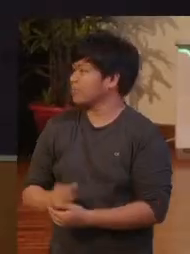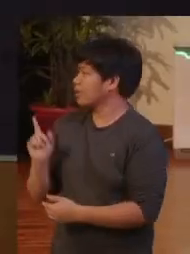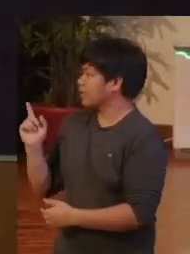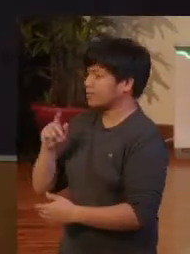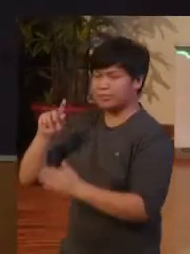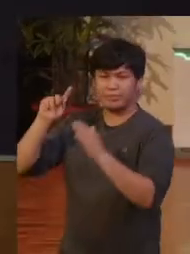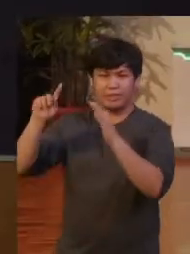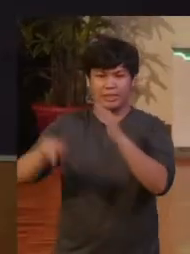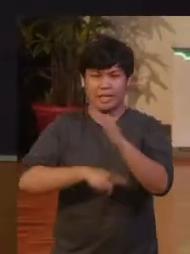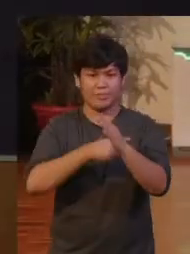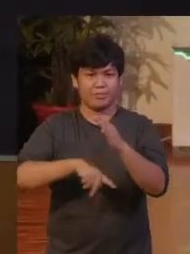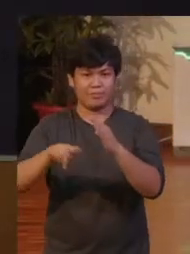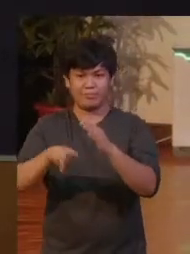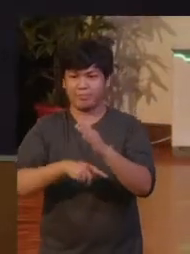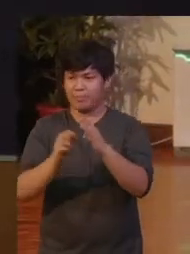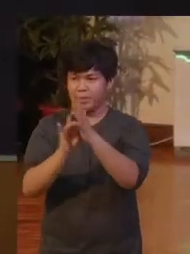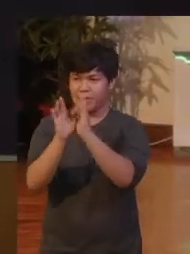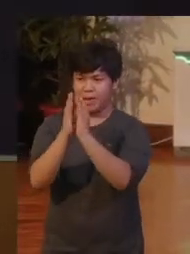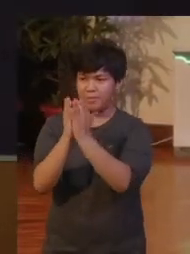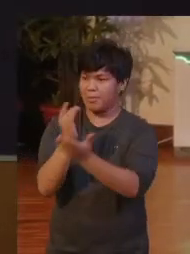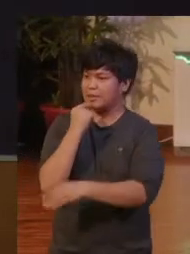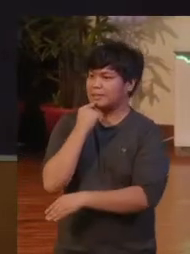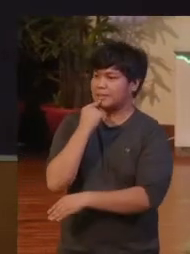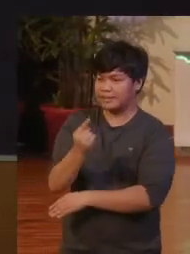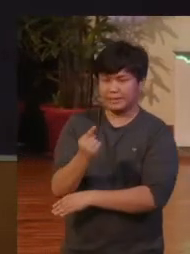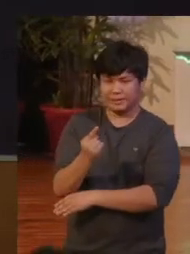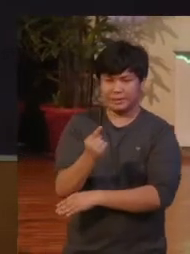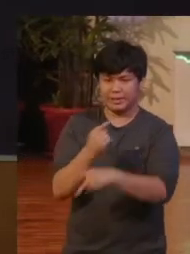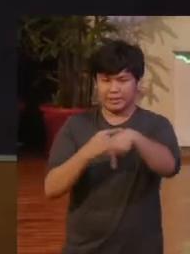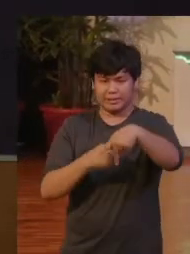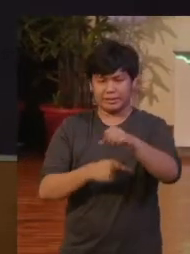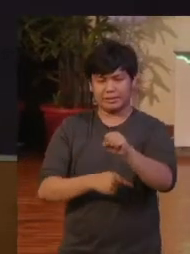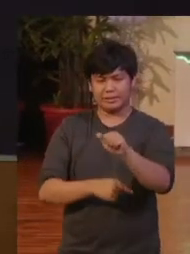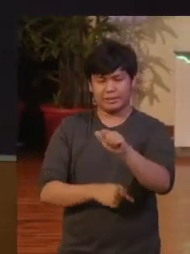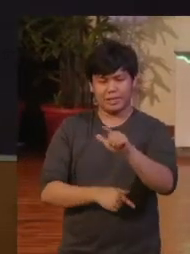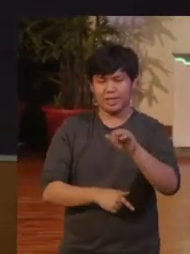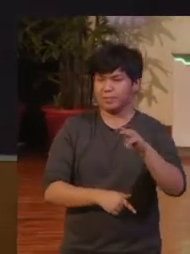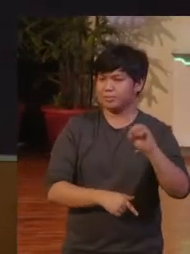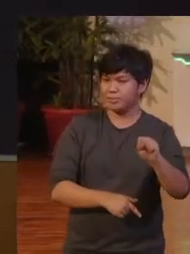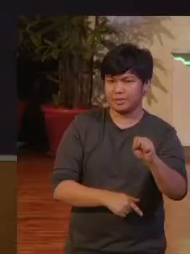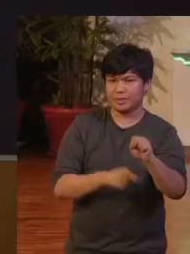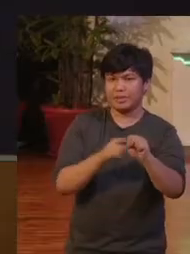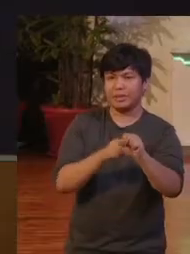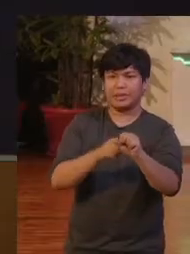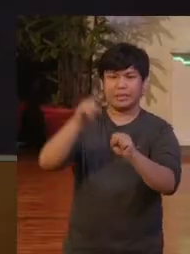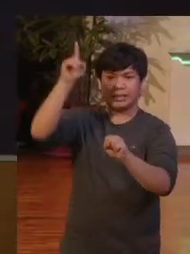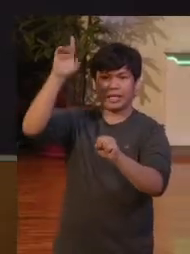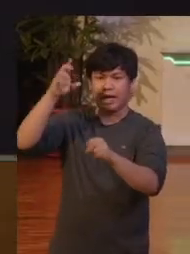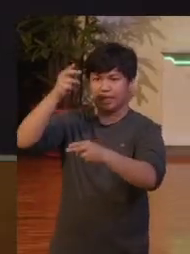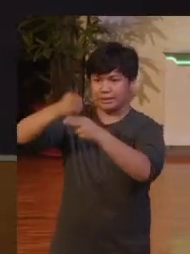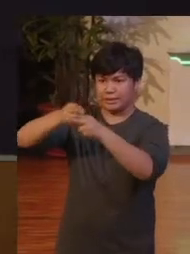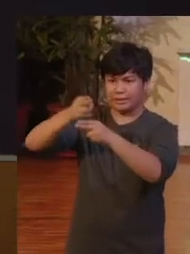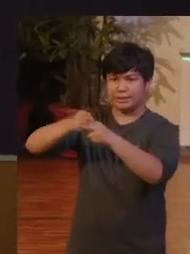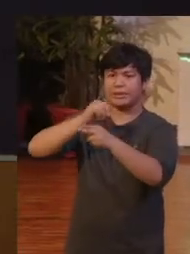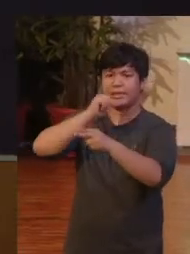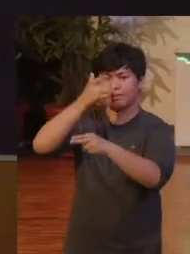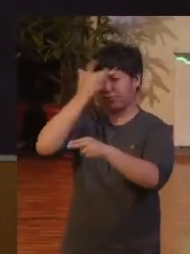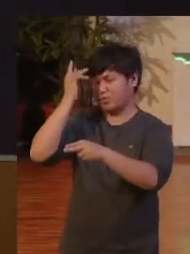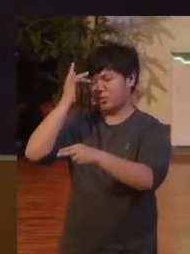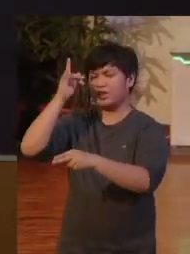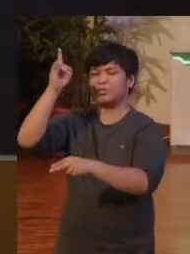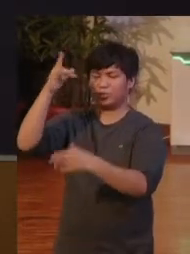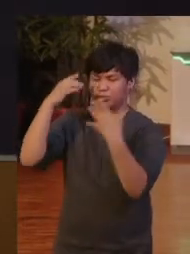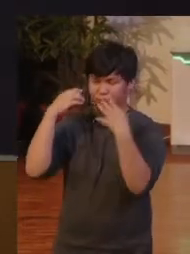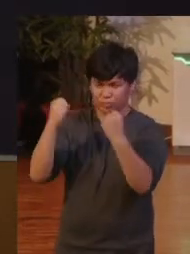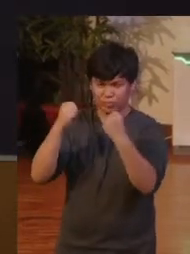Sa mga awit po ay nahayag, nawa ang Kanyang pangalan ay huwag nang malimutan. Manatiling bantog hangga't sumisikat